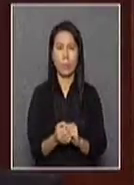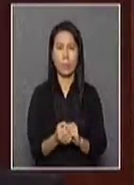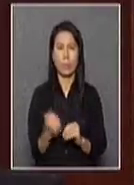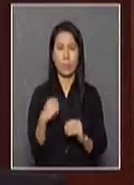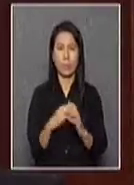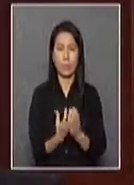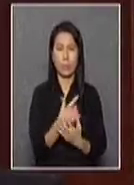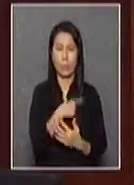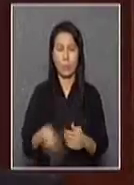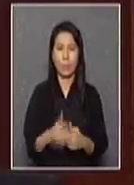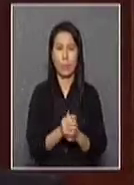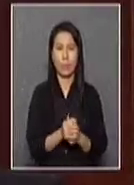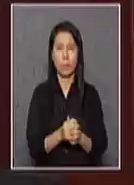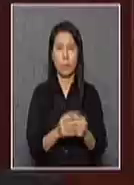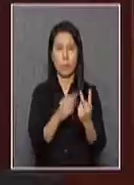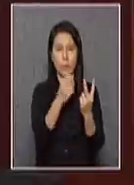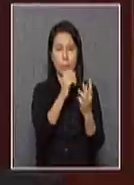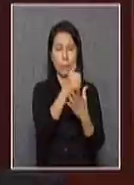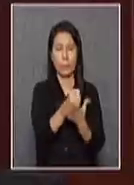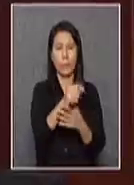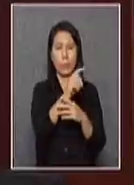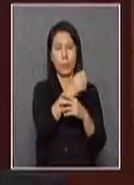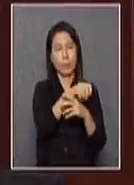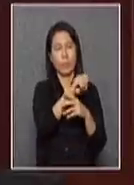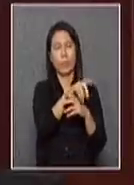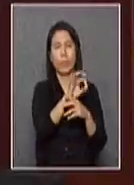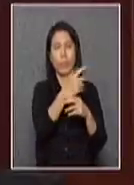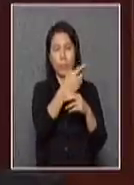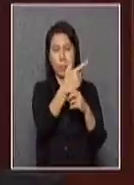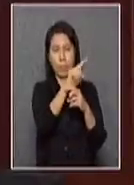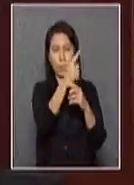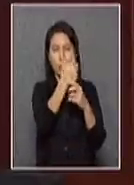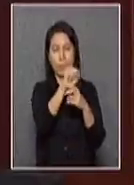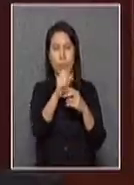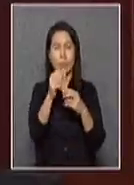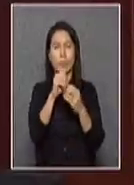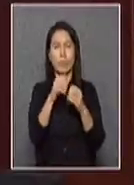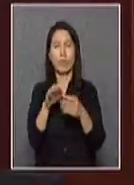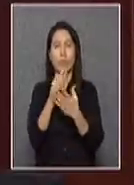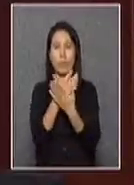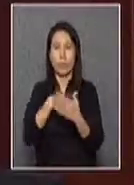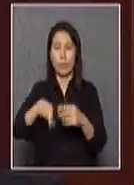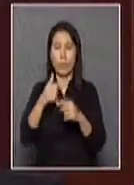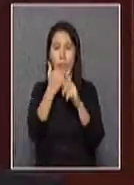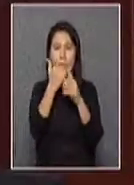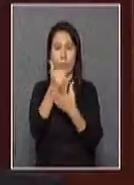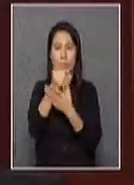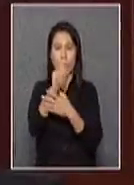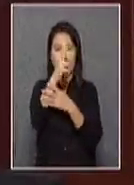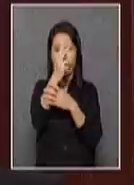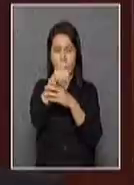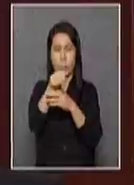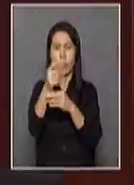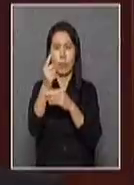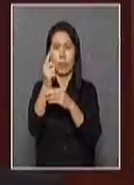功能團體選舉產生的議員20位出席，沒有人贊成，18位反對，沒有人棄權。分區直接選舉產生的議員16位出席，2位贊成，11位反